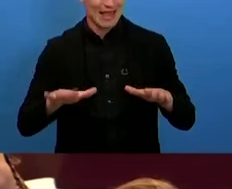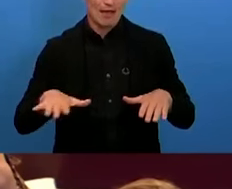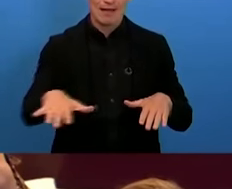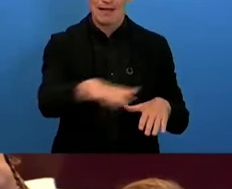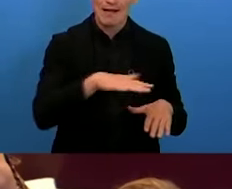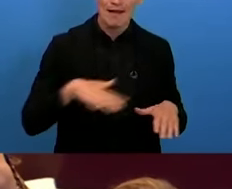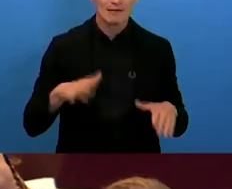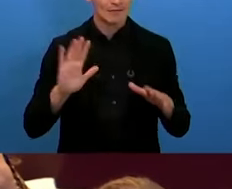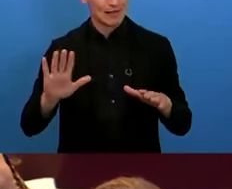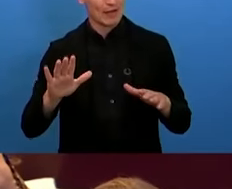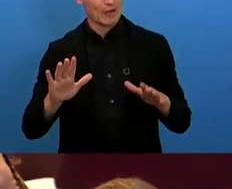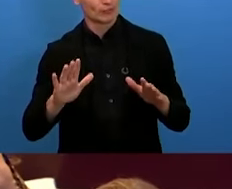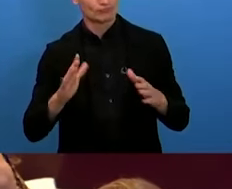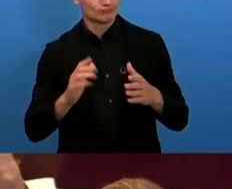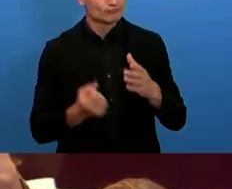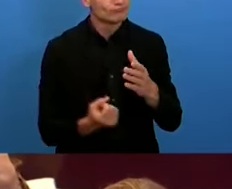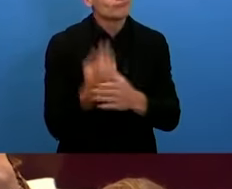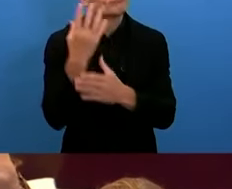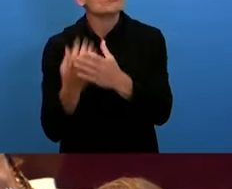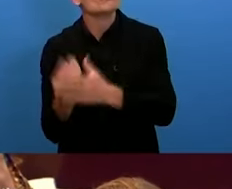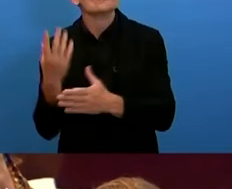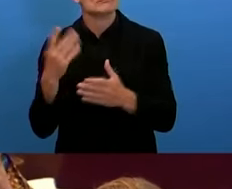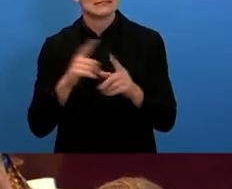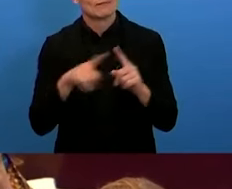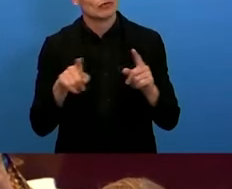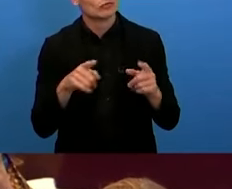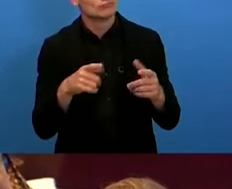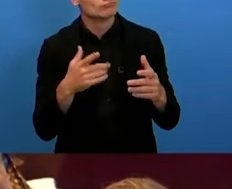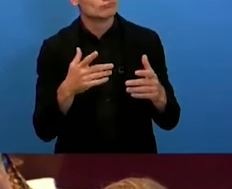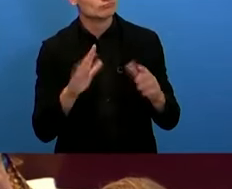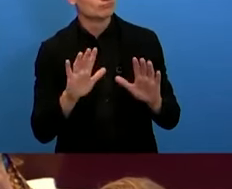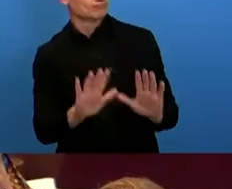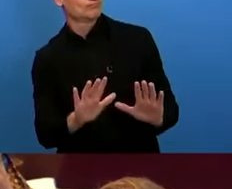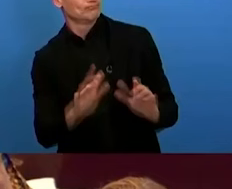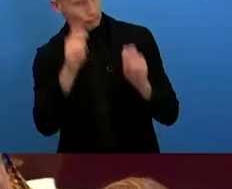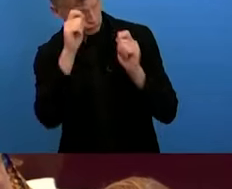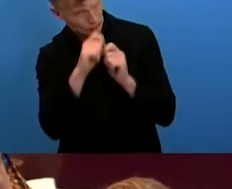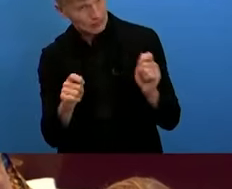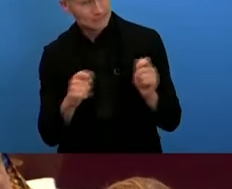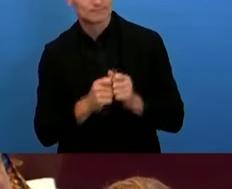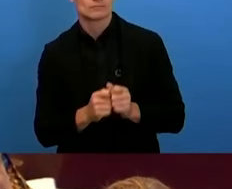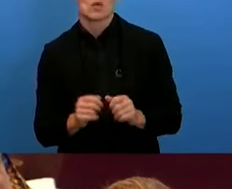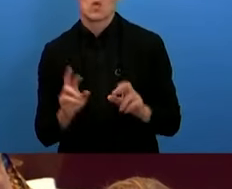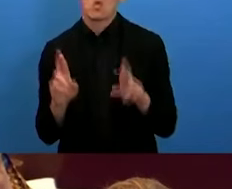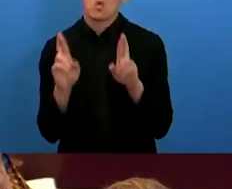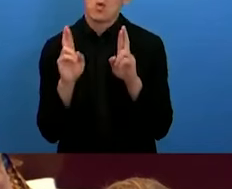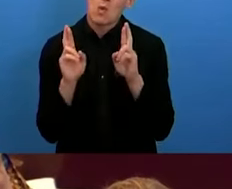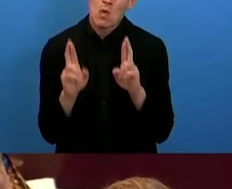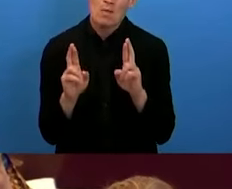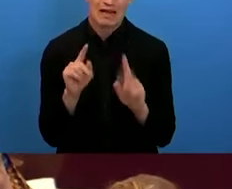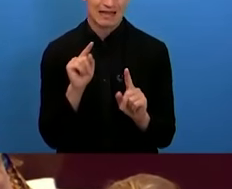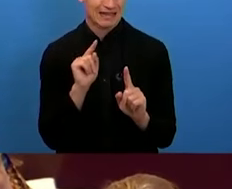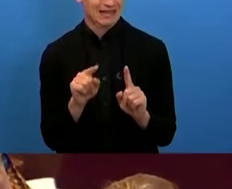они традиционно владели. Мы могли бы надеяться, что сможем остановить уничтожение генетических источников,